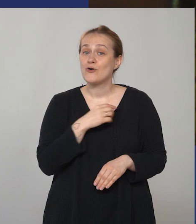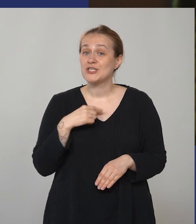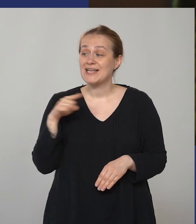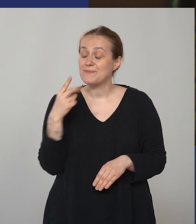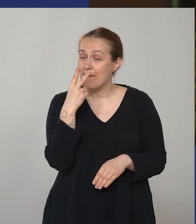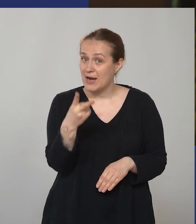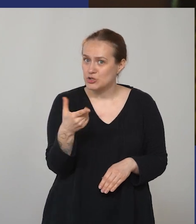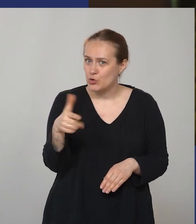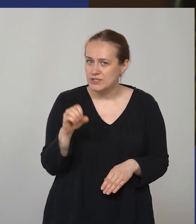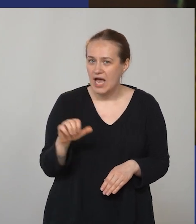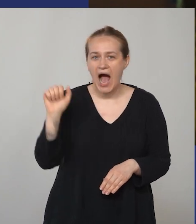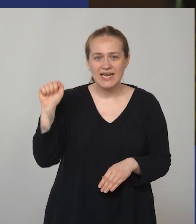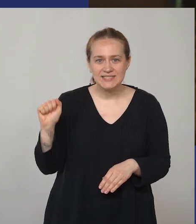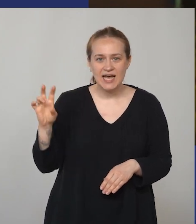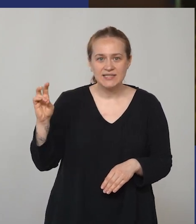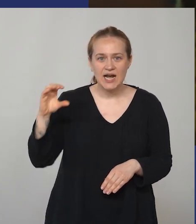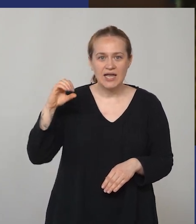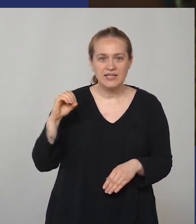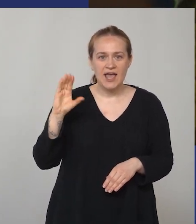Хочешь, я тебе покажу, где Александр Невский? Угу.